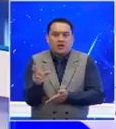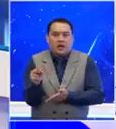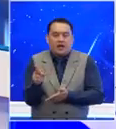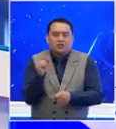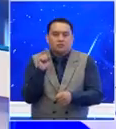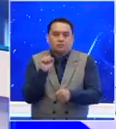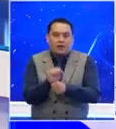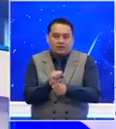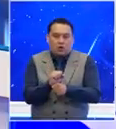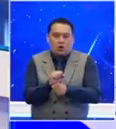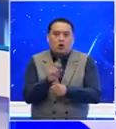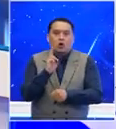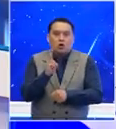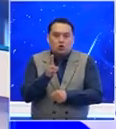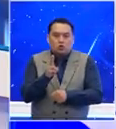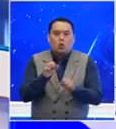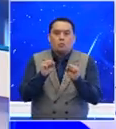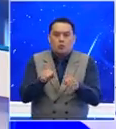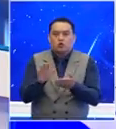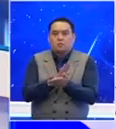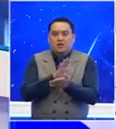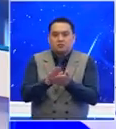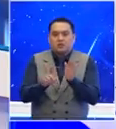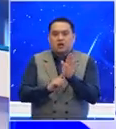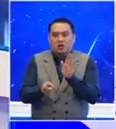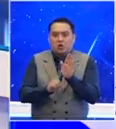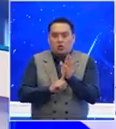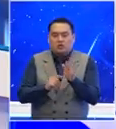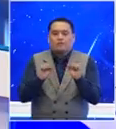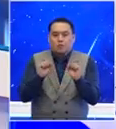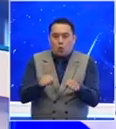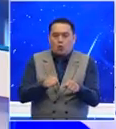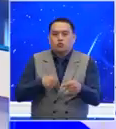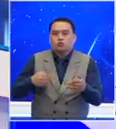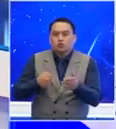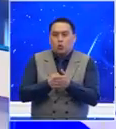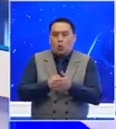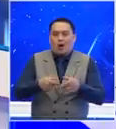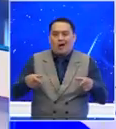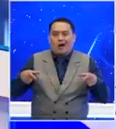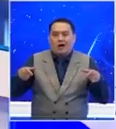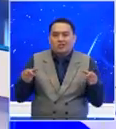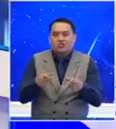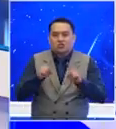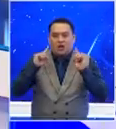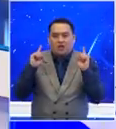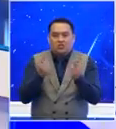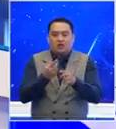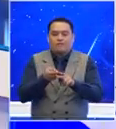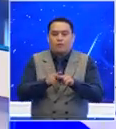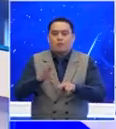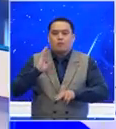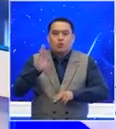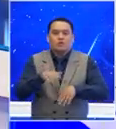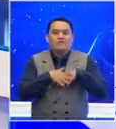Кто и как может в этот период рассчитывать на бесплатный проезд, до какого времени продлится ограничение выдачи проездных и куда будут